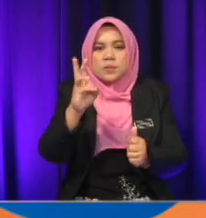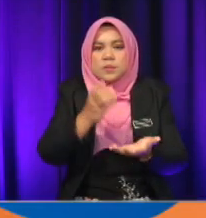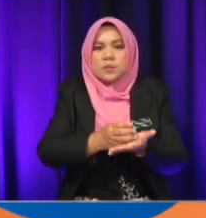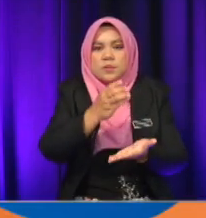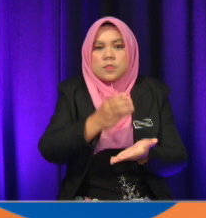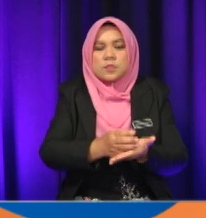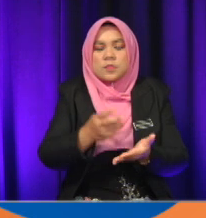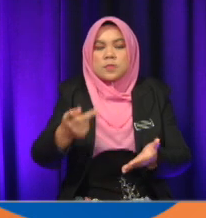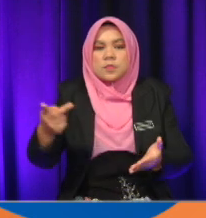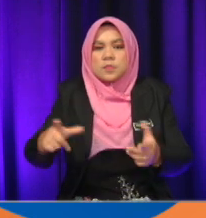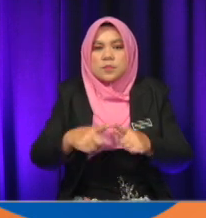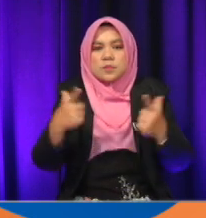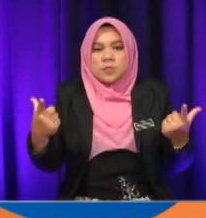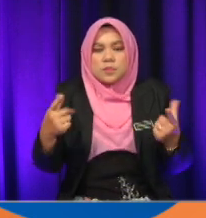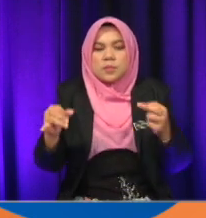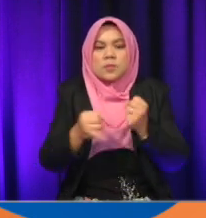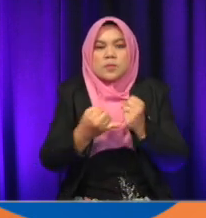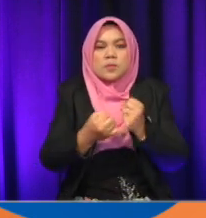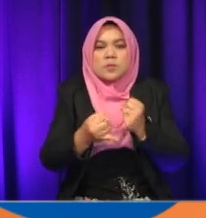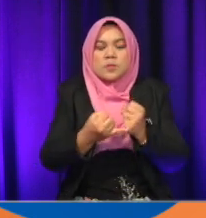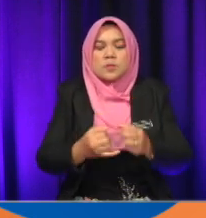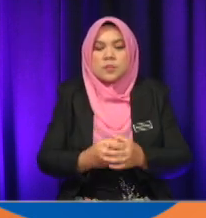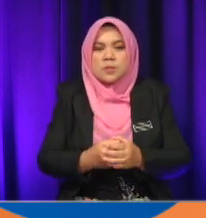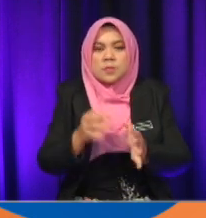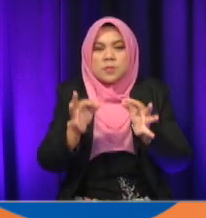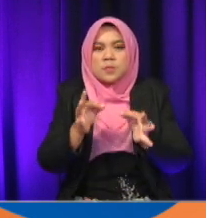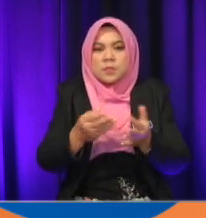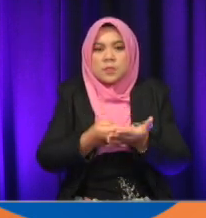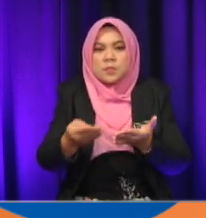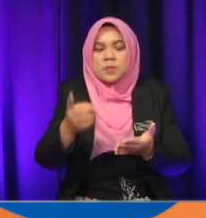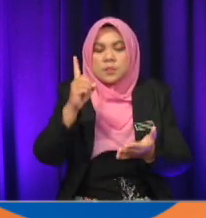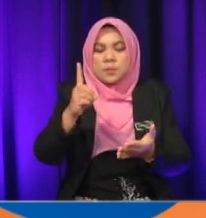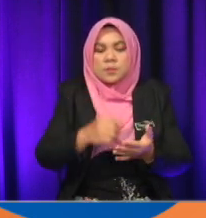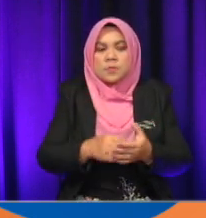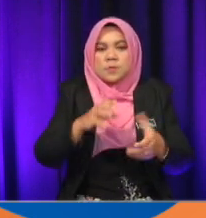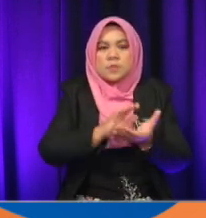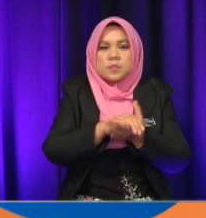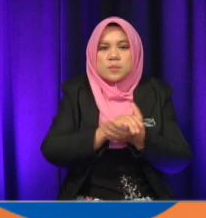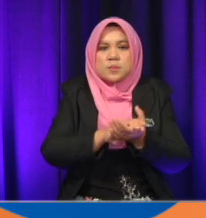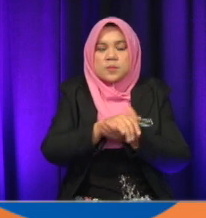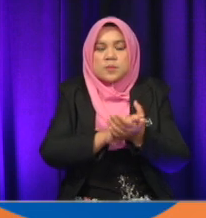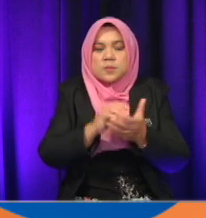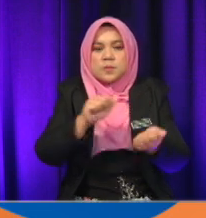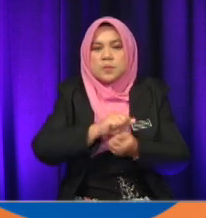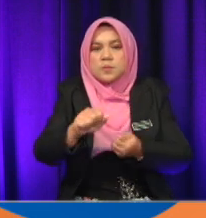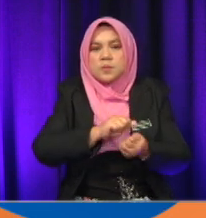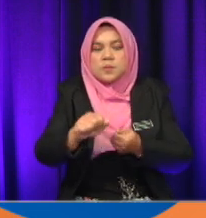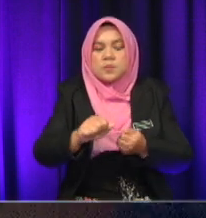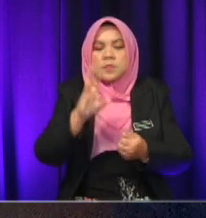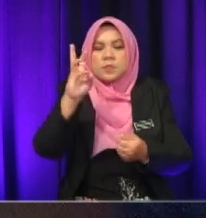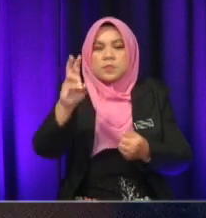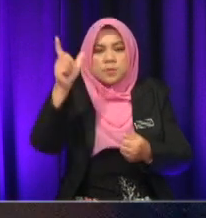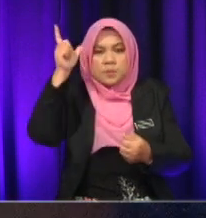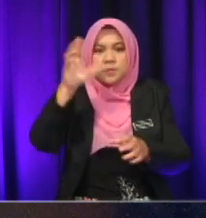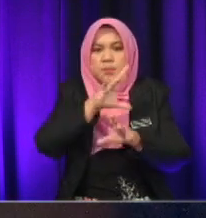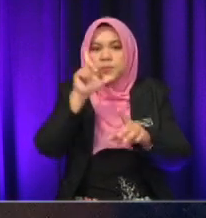lain. Wah, hebat tu Syafiqah. Kalau beli sabun basuh tu, satu ibarat sampai 6 tu. 6 bulan tak payah beli